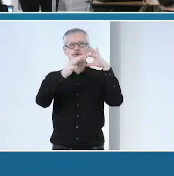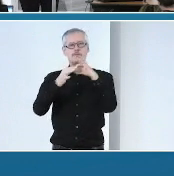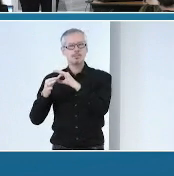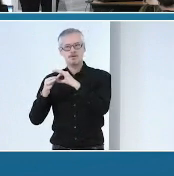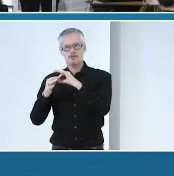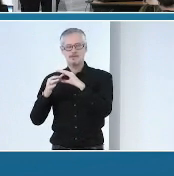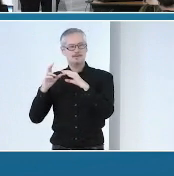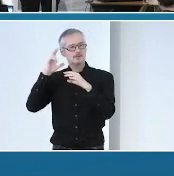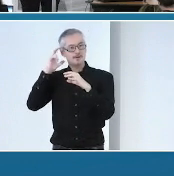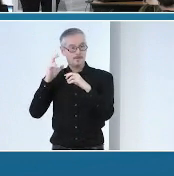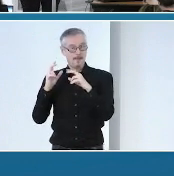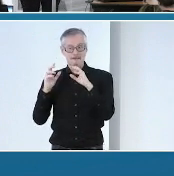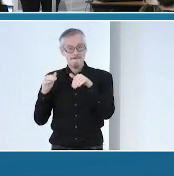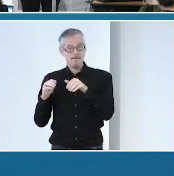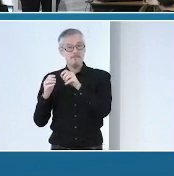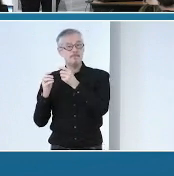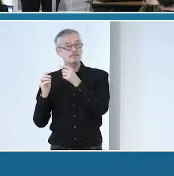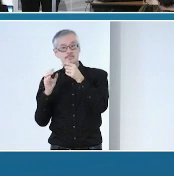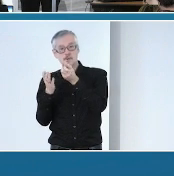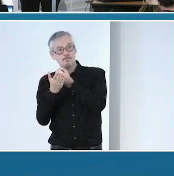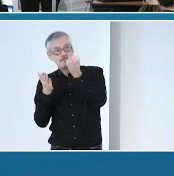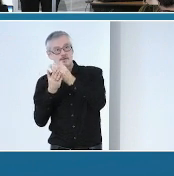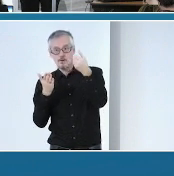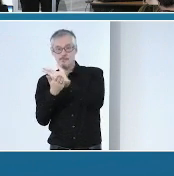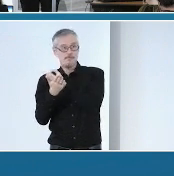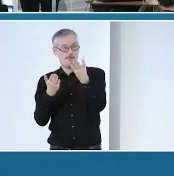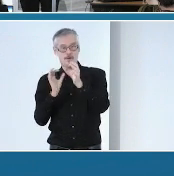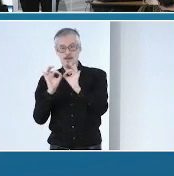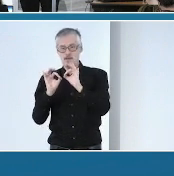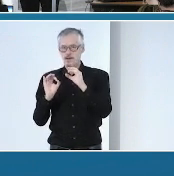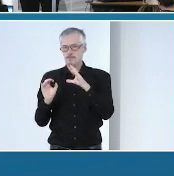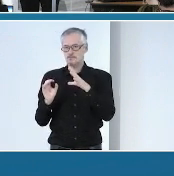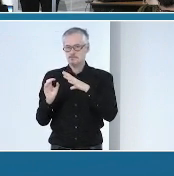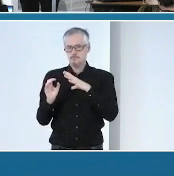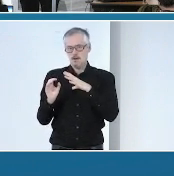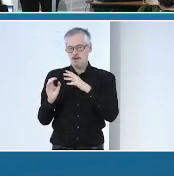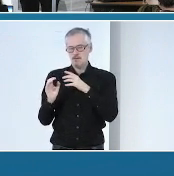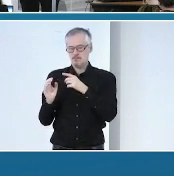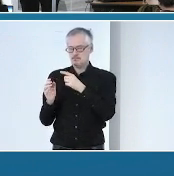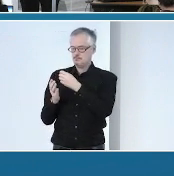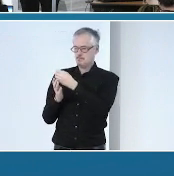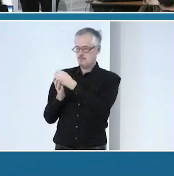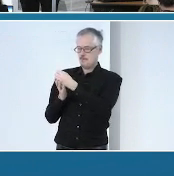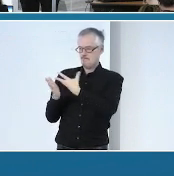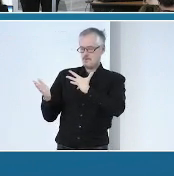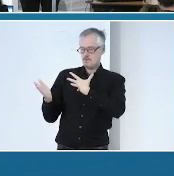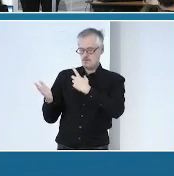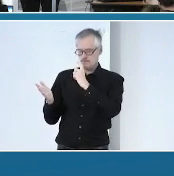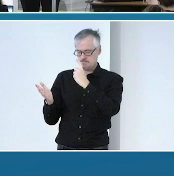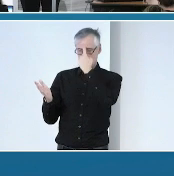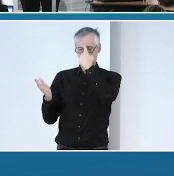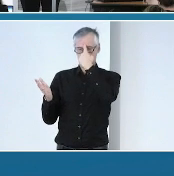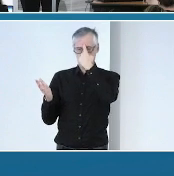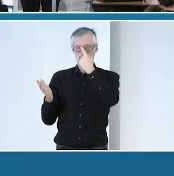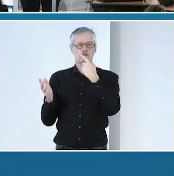l'heure avec la spatialité, le système, l'information vestibulaire, elle n'est